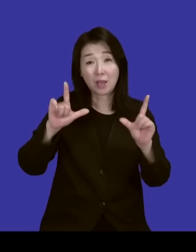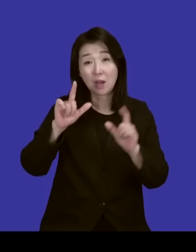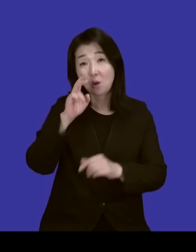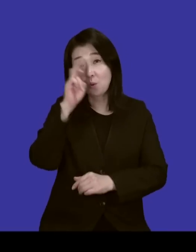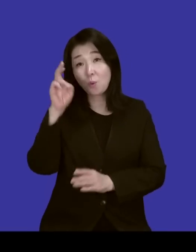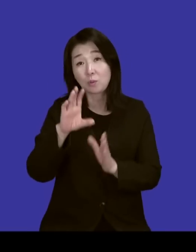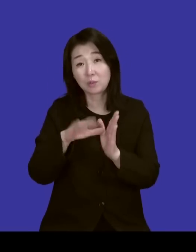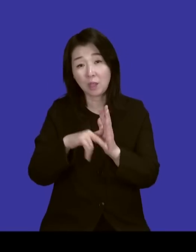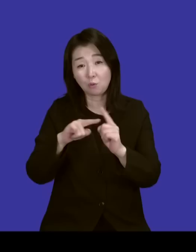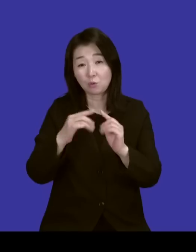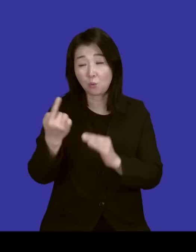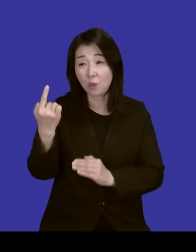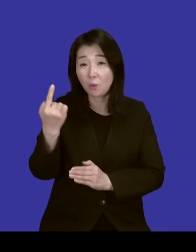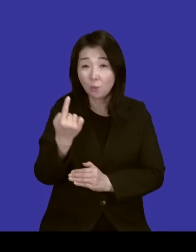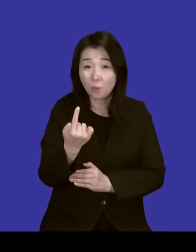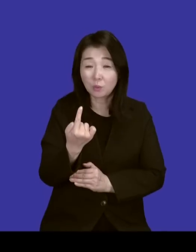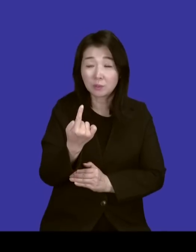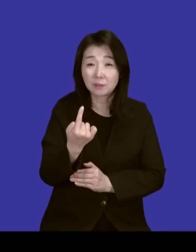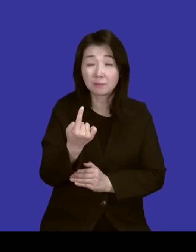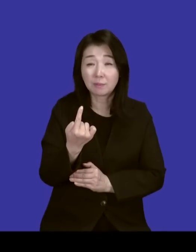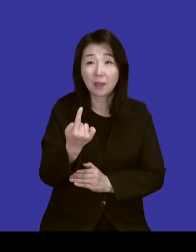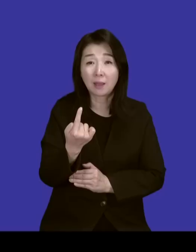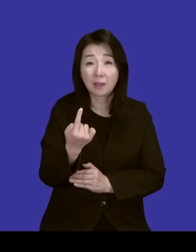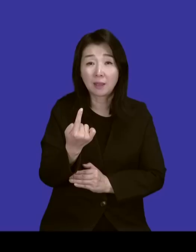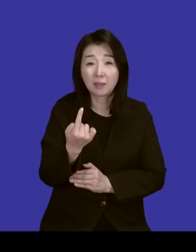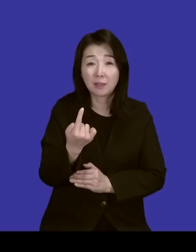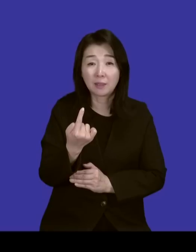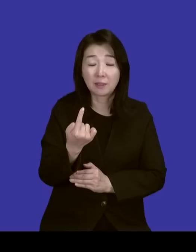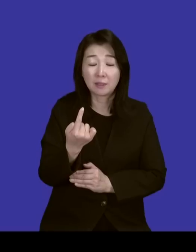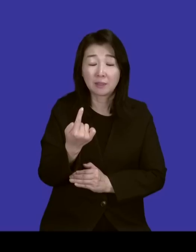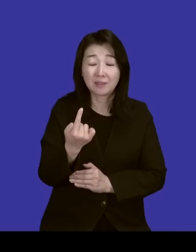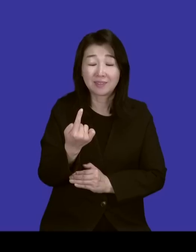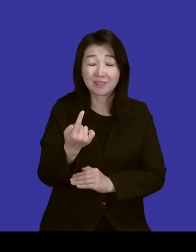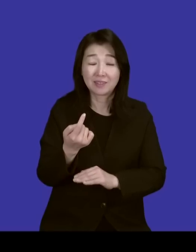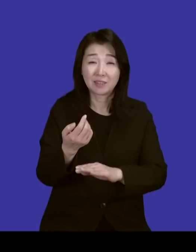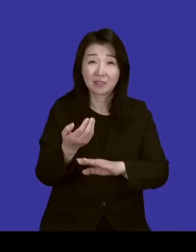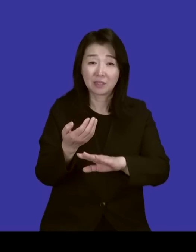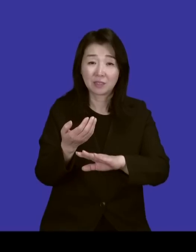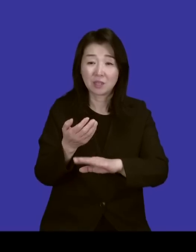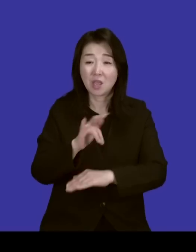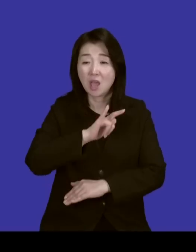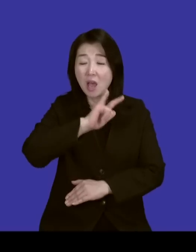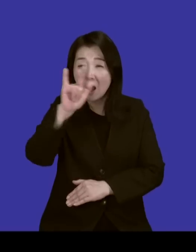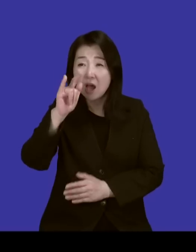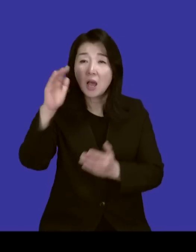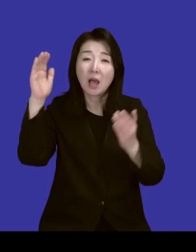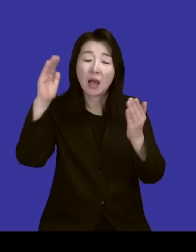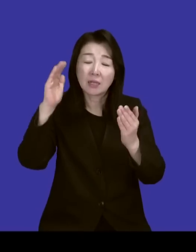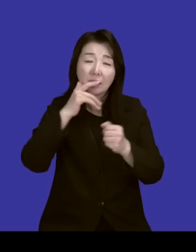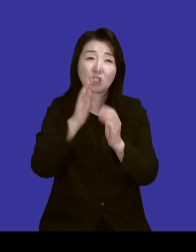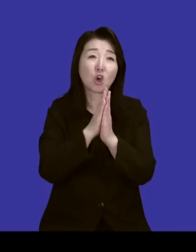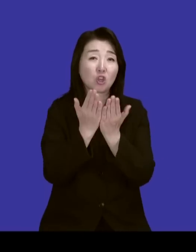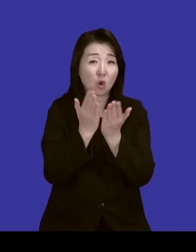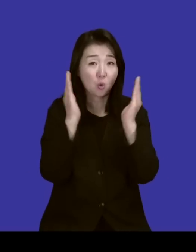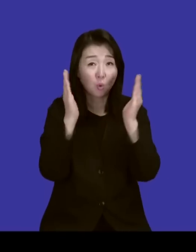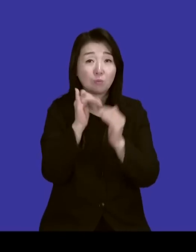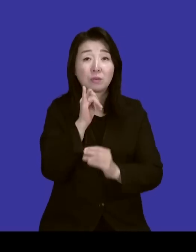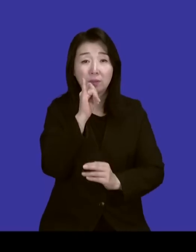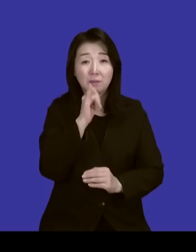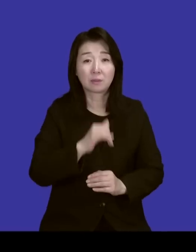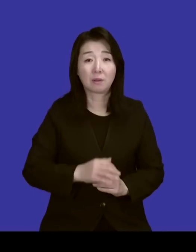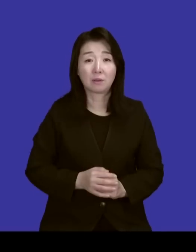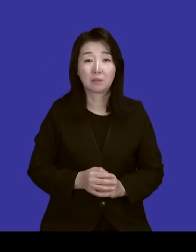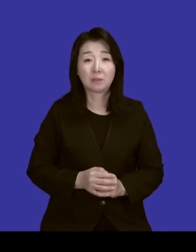저희 교회에 나오는 유학생 성서 모임이 있었어요. 유성회라고 유학생 성서 모임. 예.